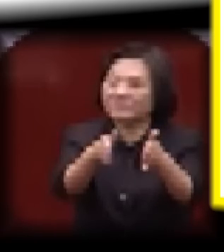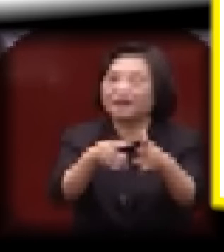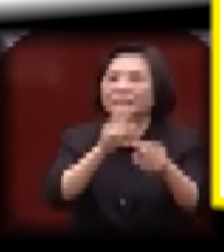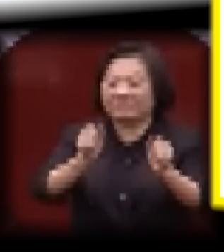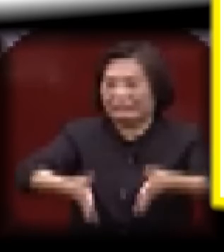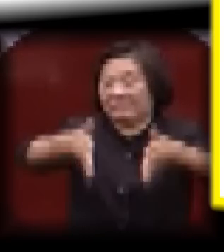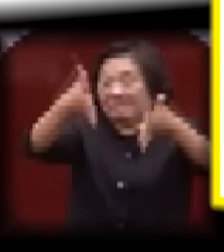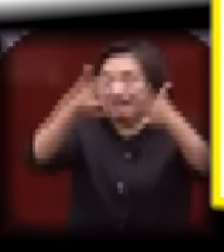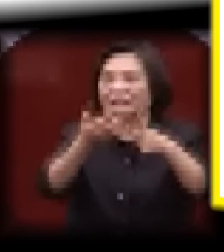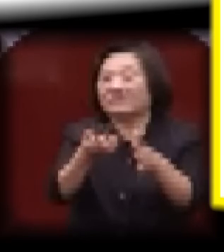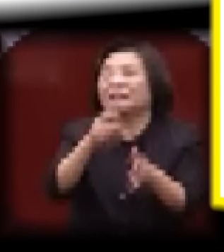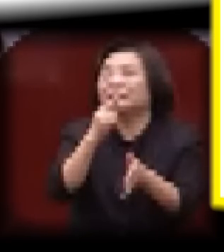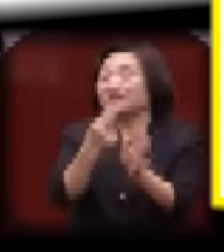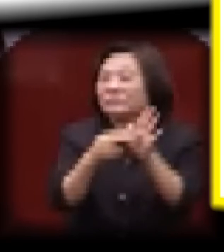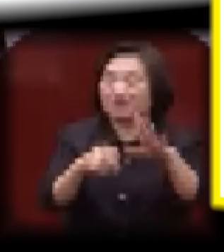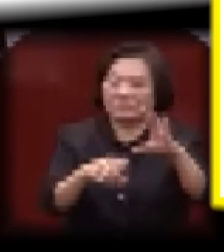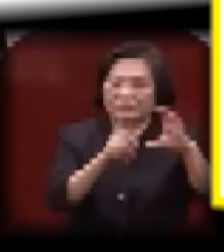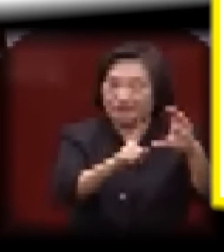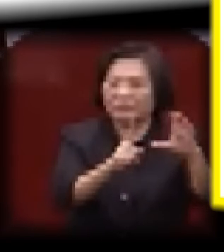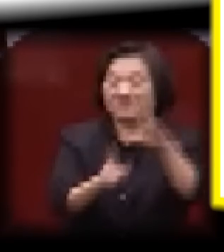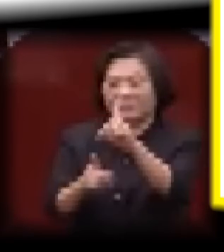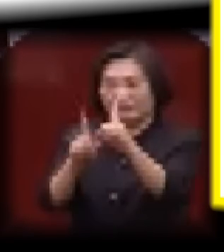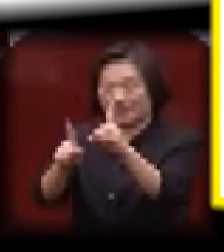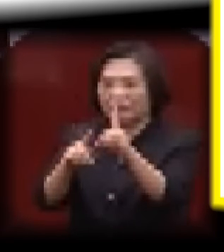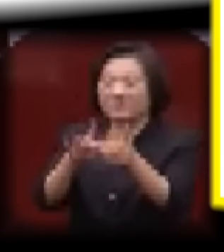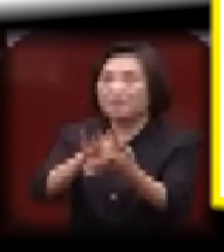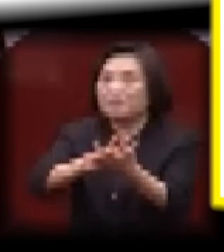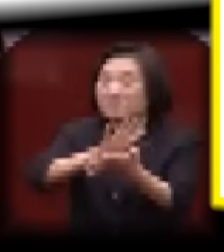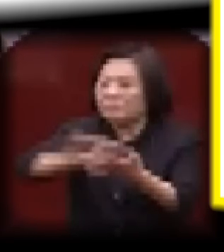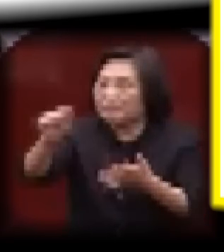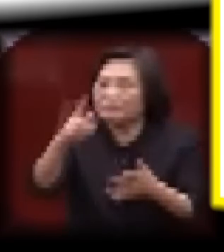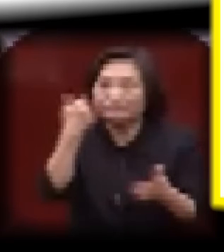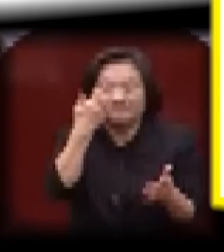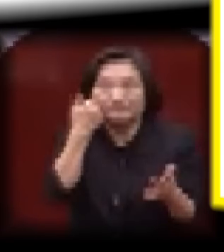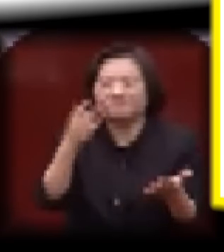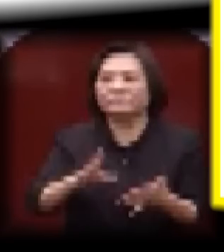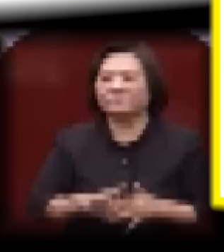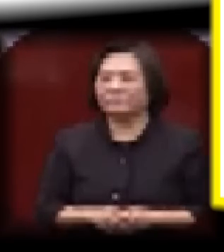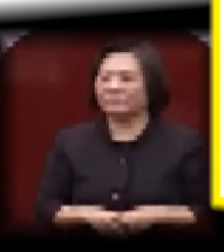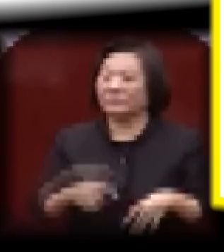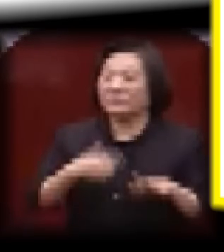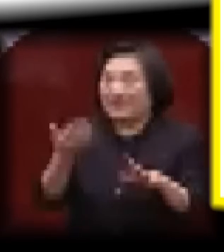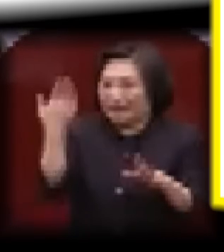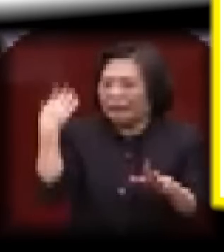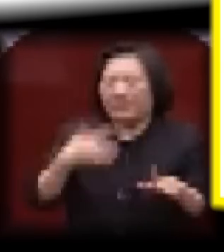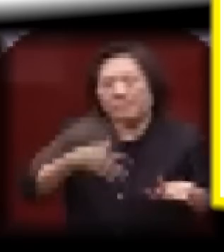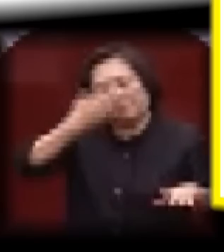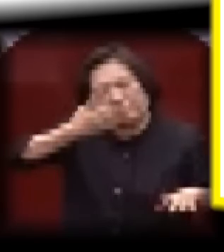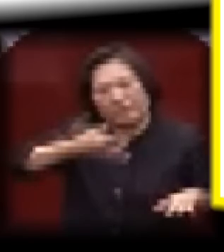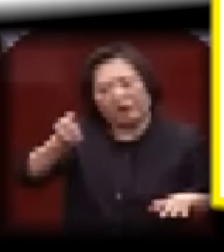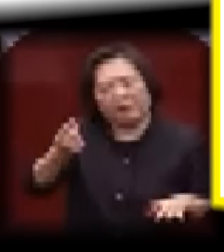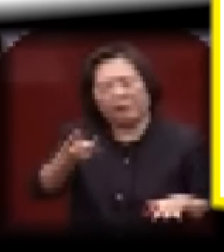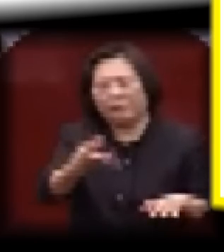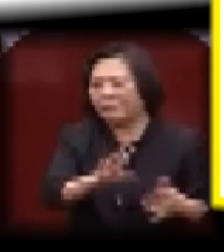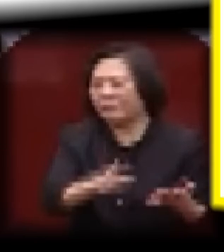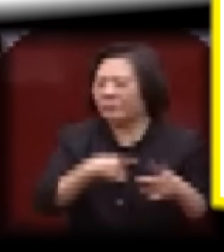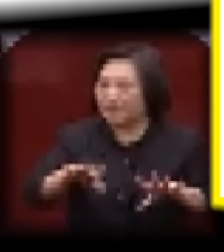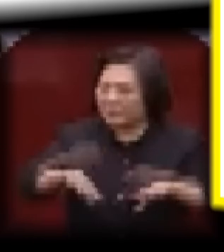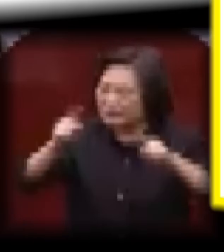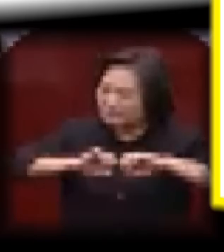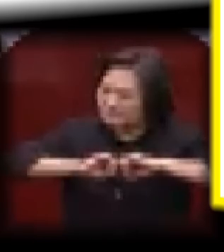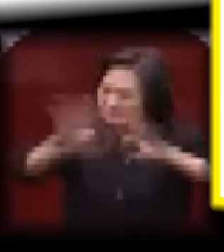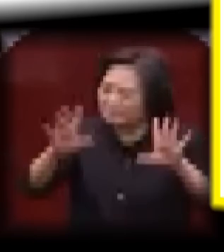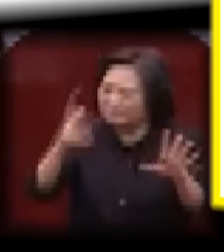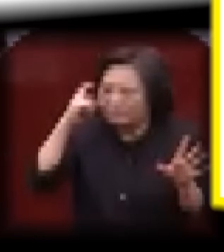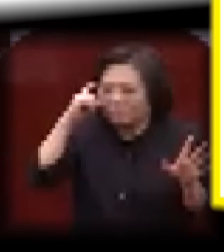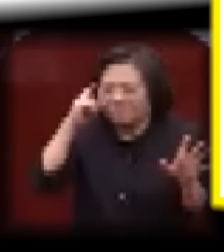星的这个招标事件。那最重要是因为有过去失败的一些经验，你知道，所以我们一开始就打定